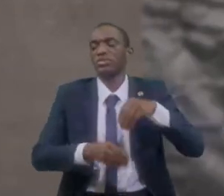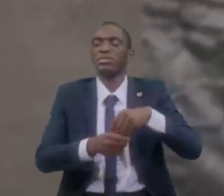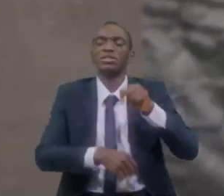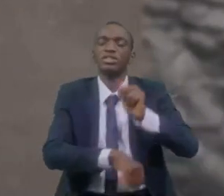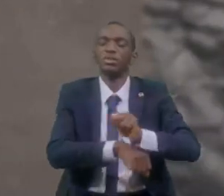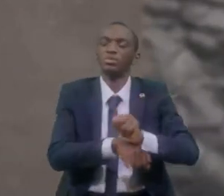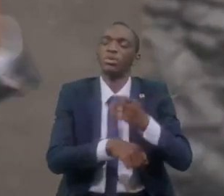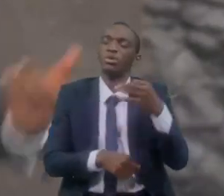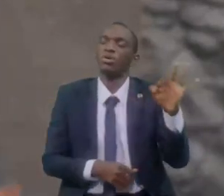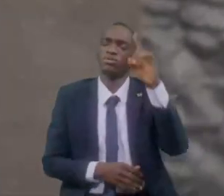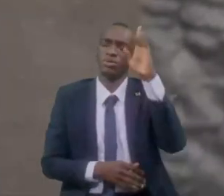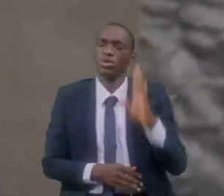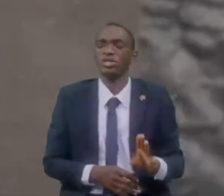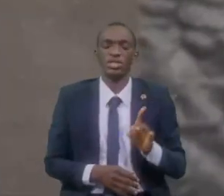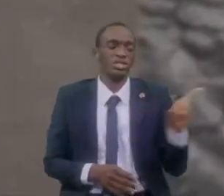Dieu.